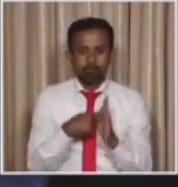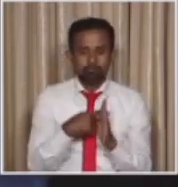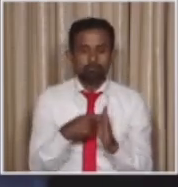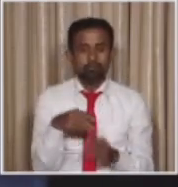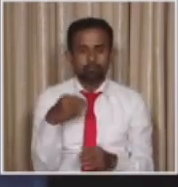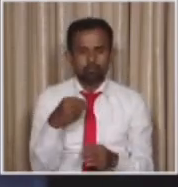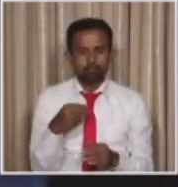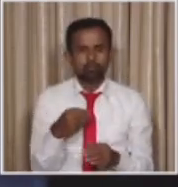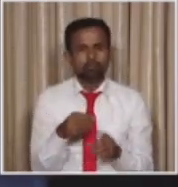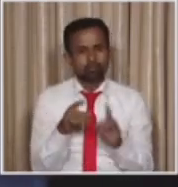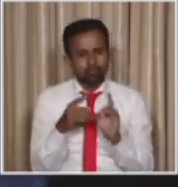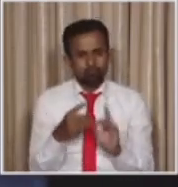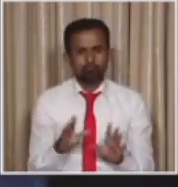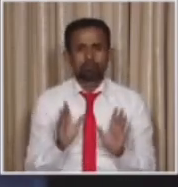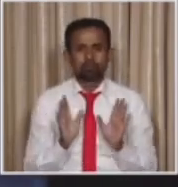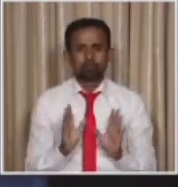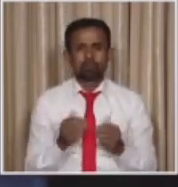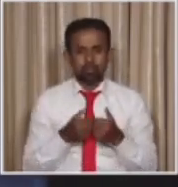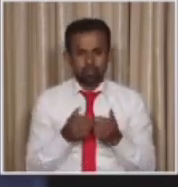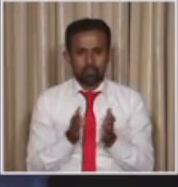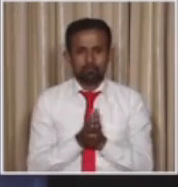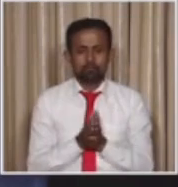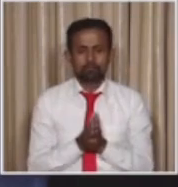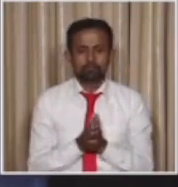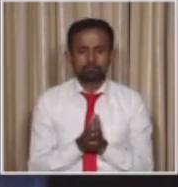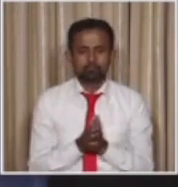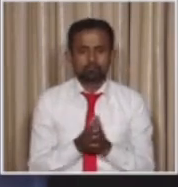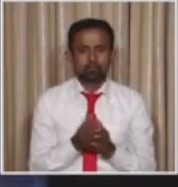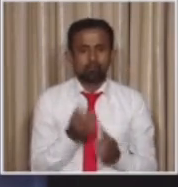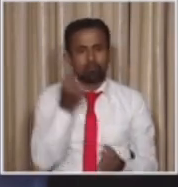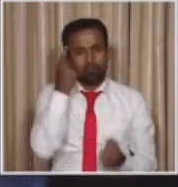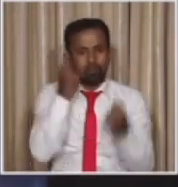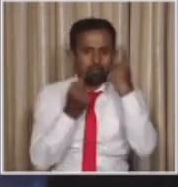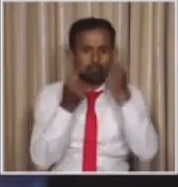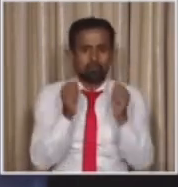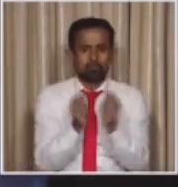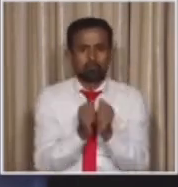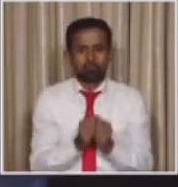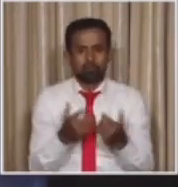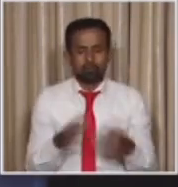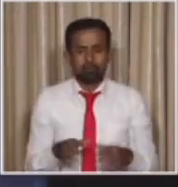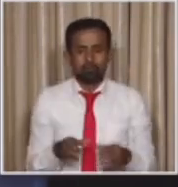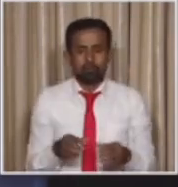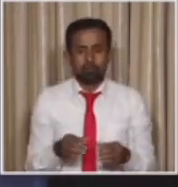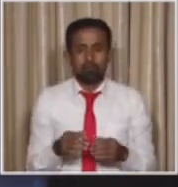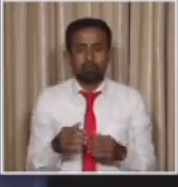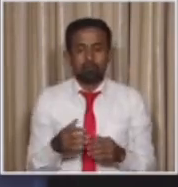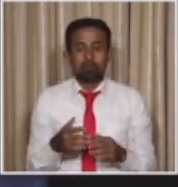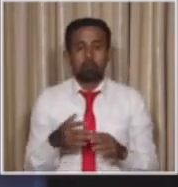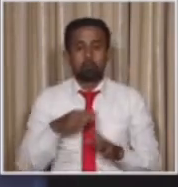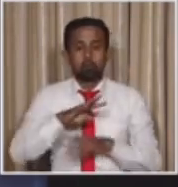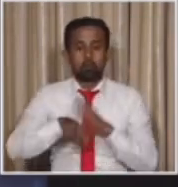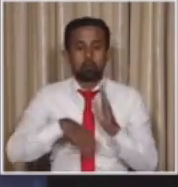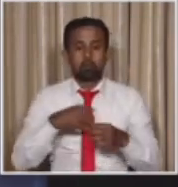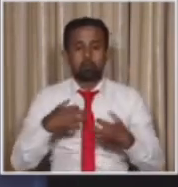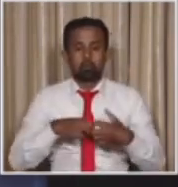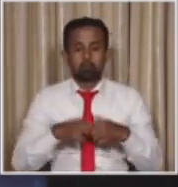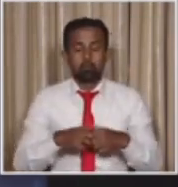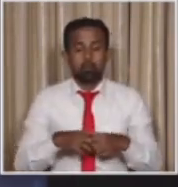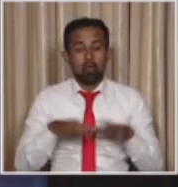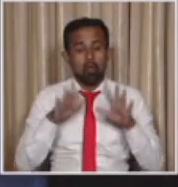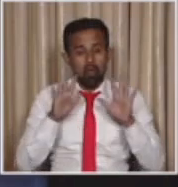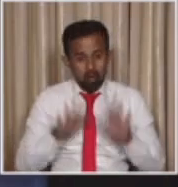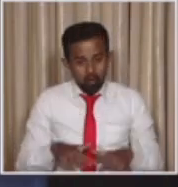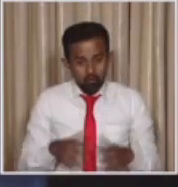ණය මතින්ම තමන්ට හිතෙන හිතන දේවල් කරලා නිර්මාණය කරගත්ත ගැටලුවක අන්තයට